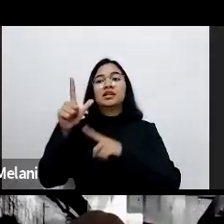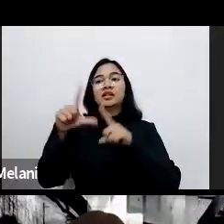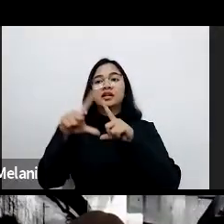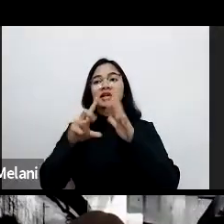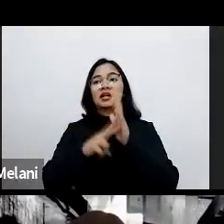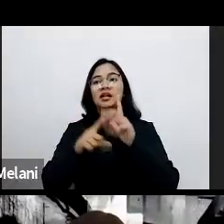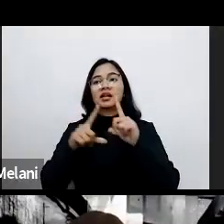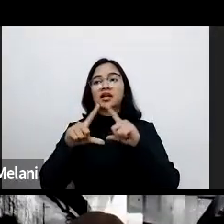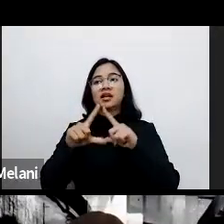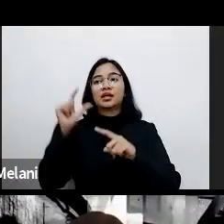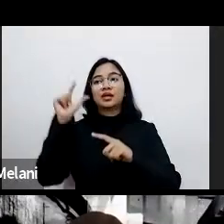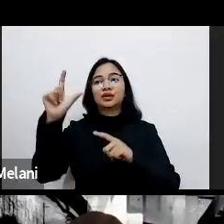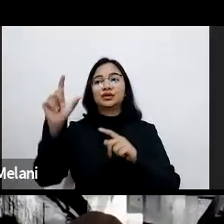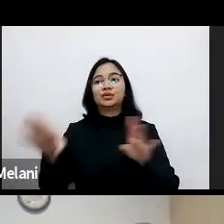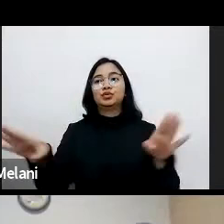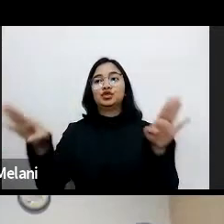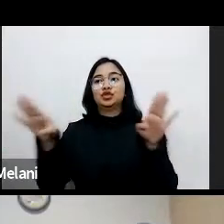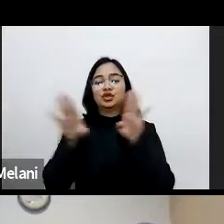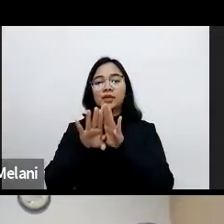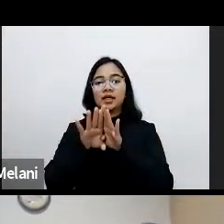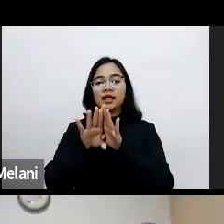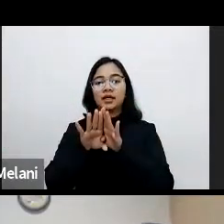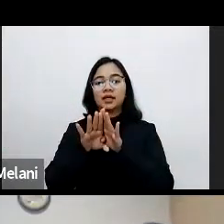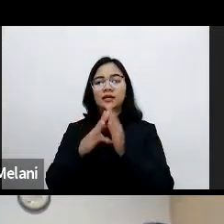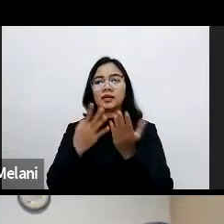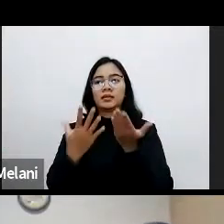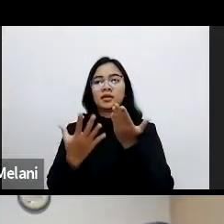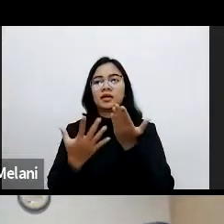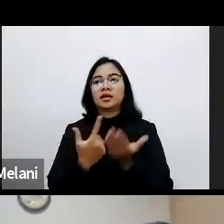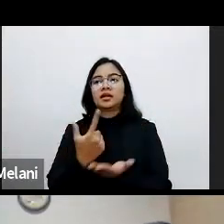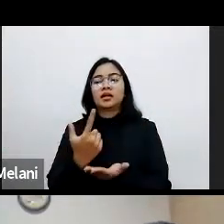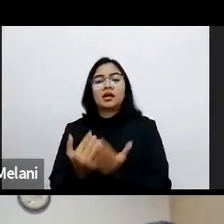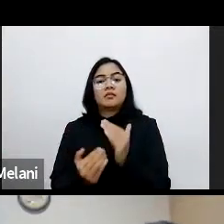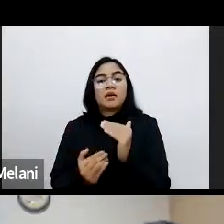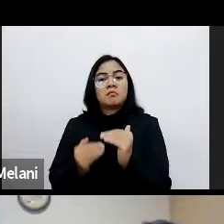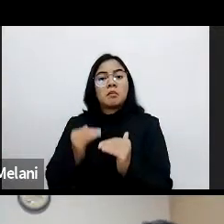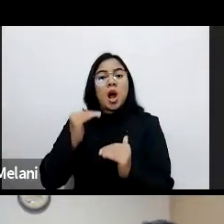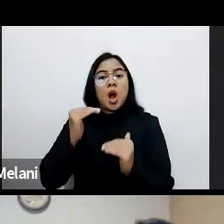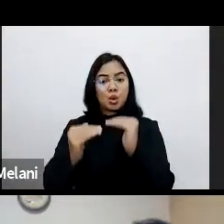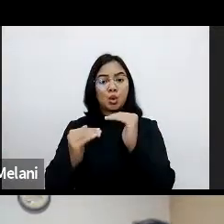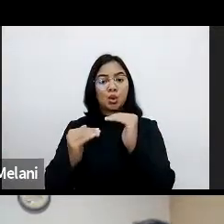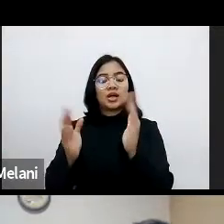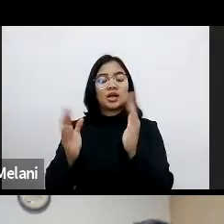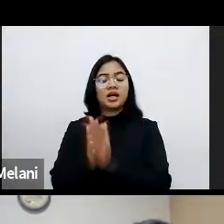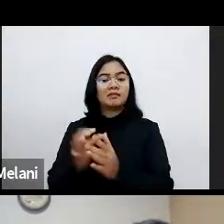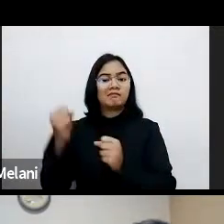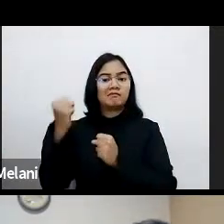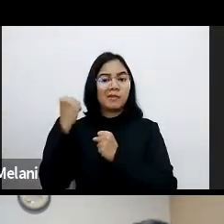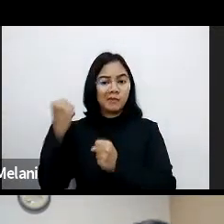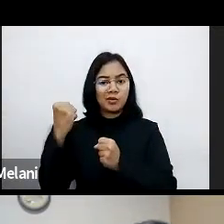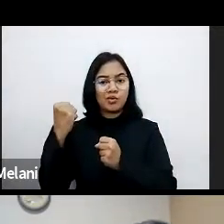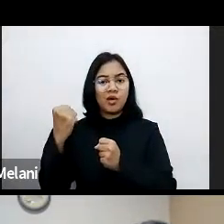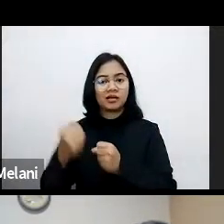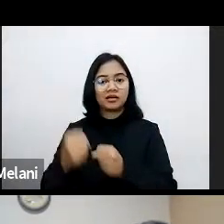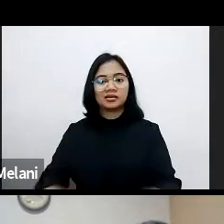merawat atau membangun, memperkuat jaringan antara feminis di dalam kampus dengan feminis di luar